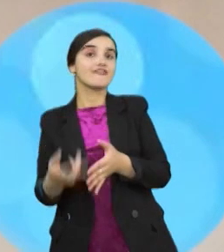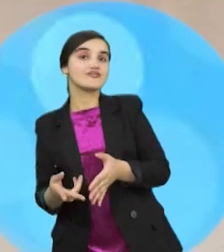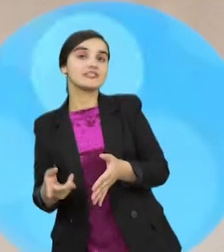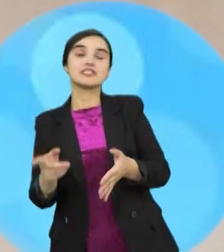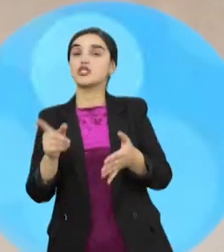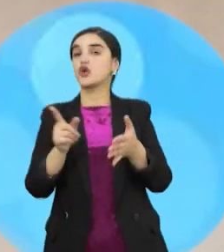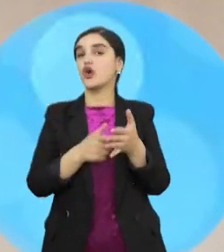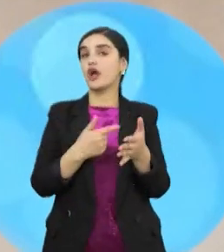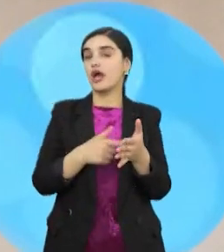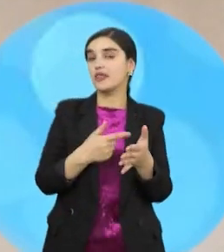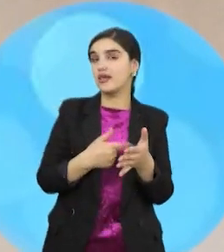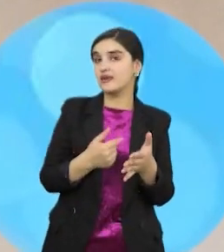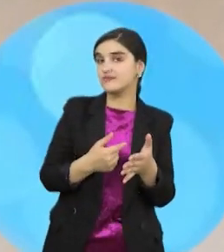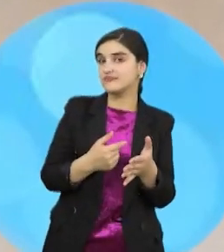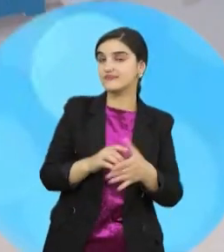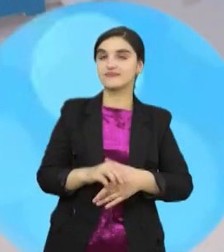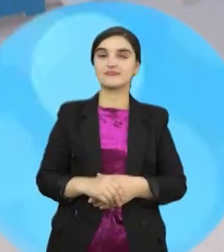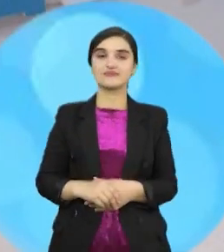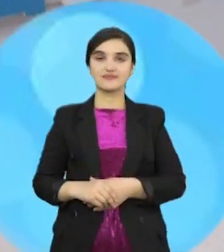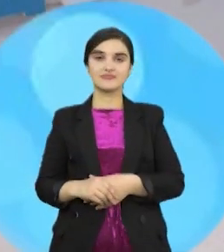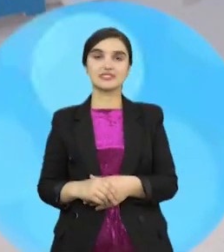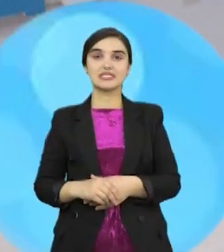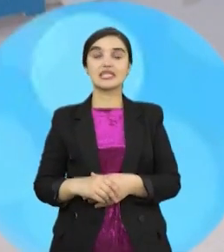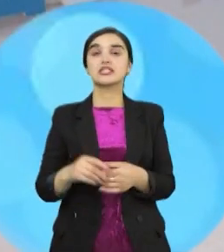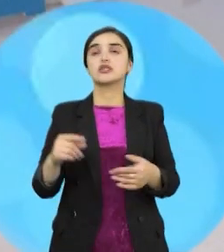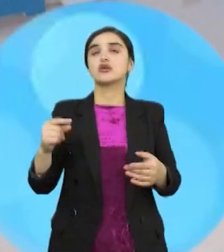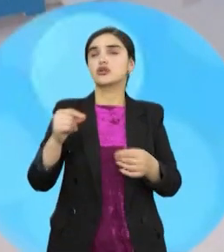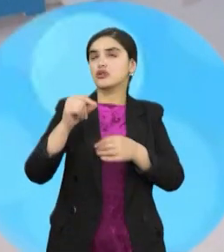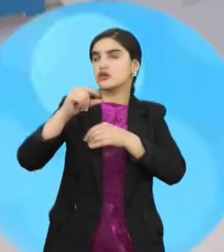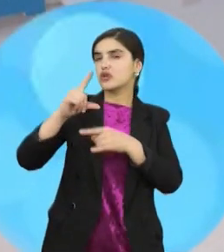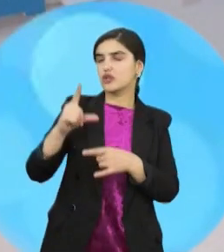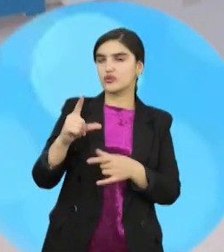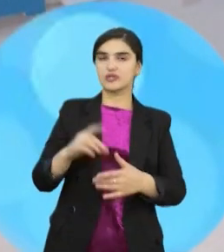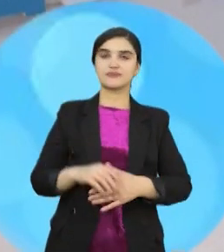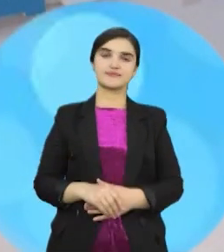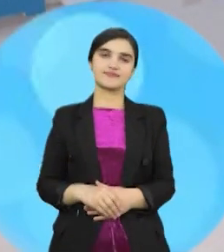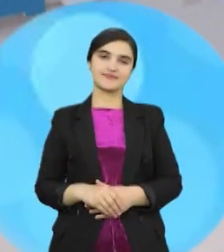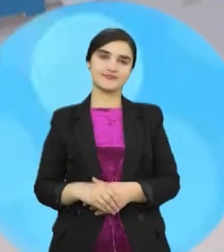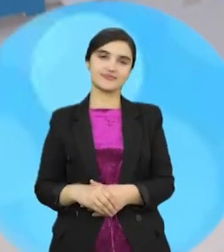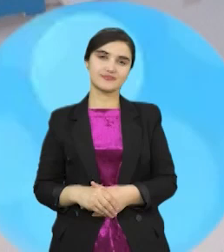زیرا قلم با نایچه تاثیری کلان میکند یعنی